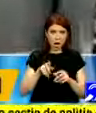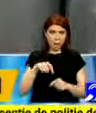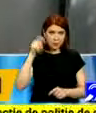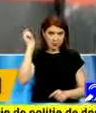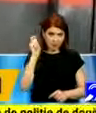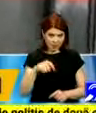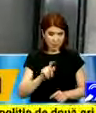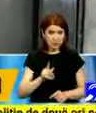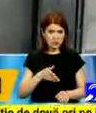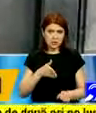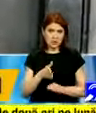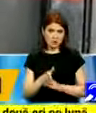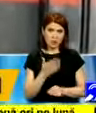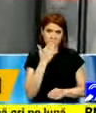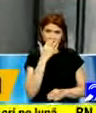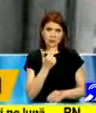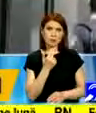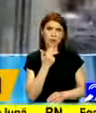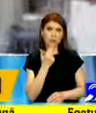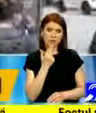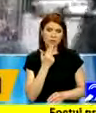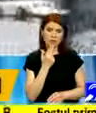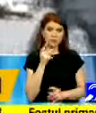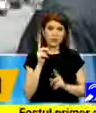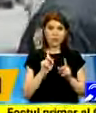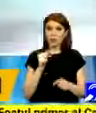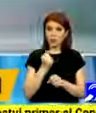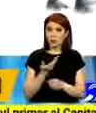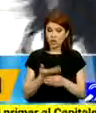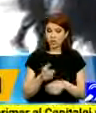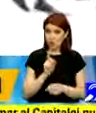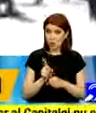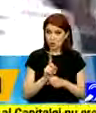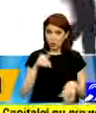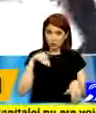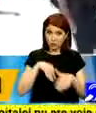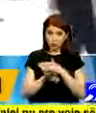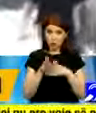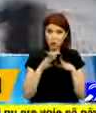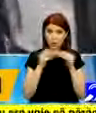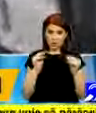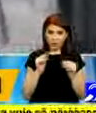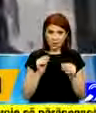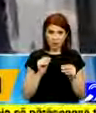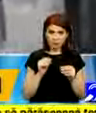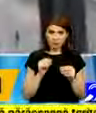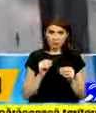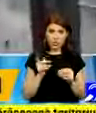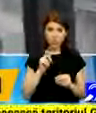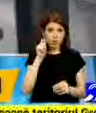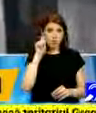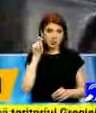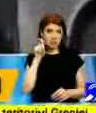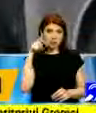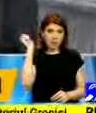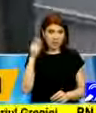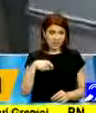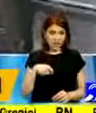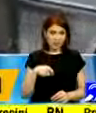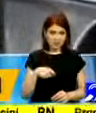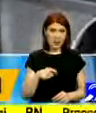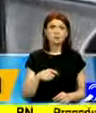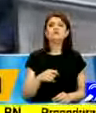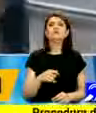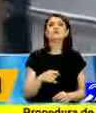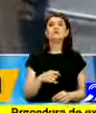prezinte organului de poliție. În cazul în care nu face acest lucru și fuge din țară, se sustrage executării pedepsei. Au decis